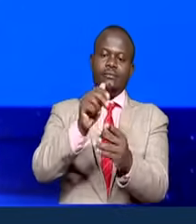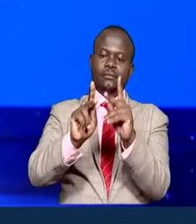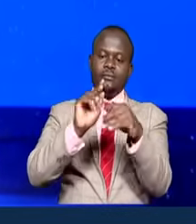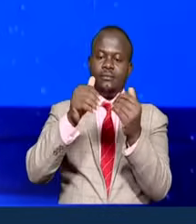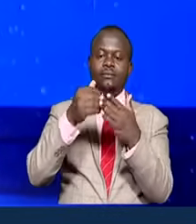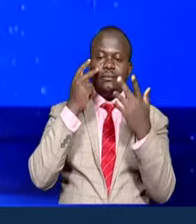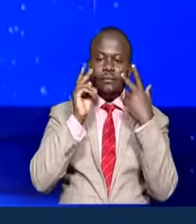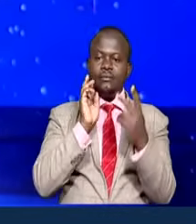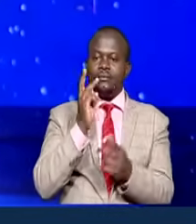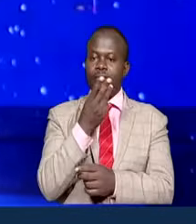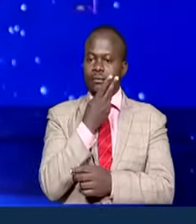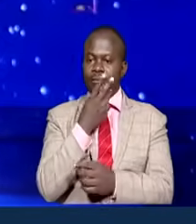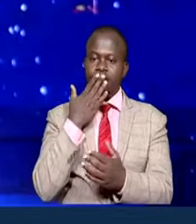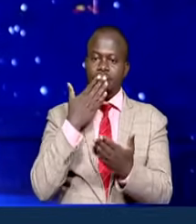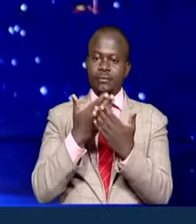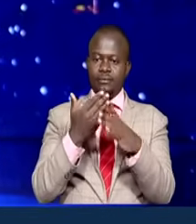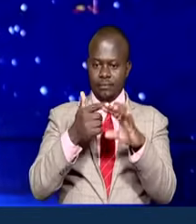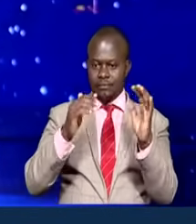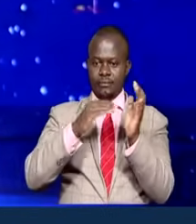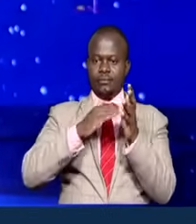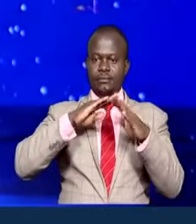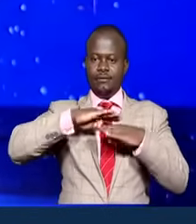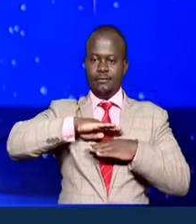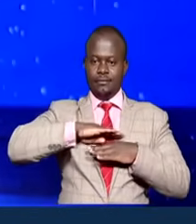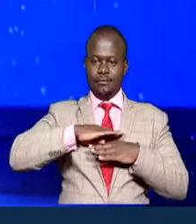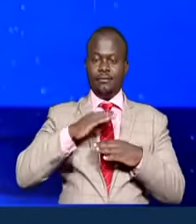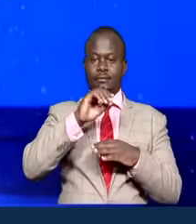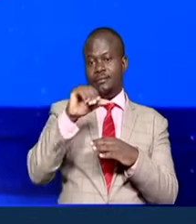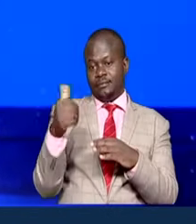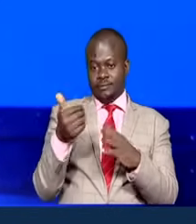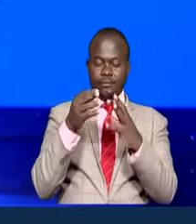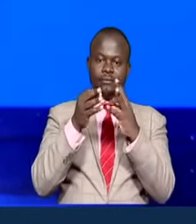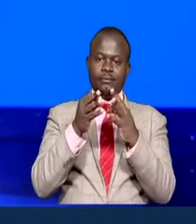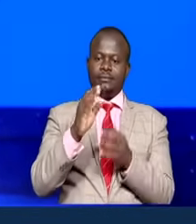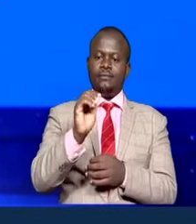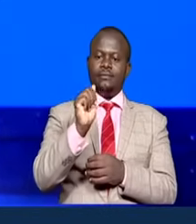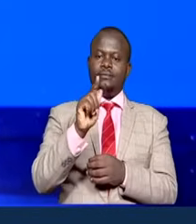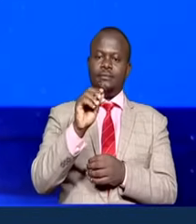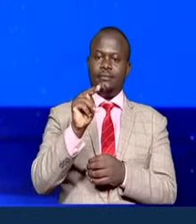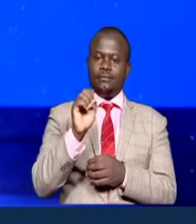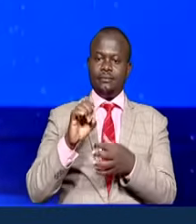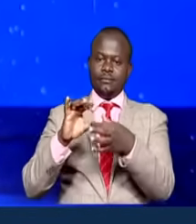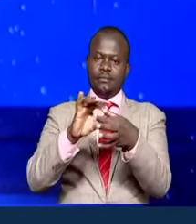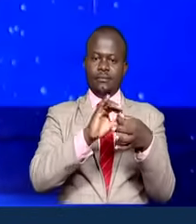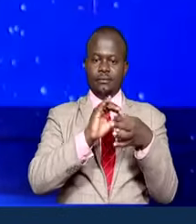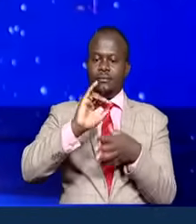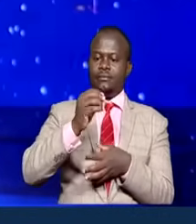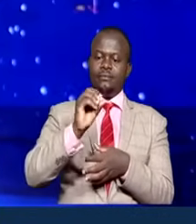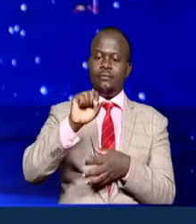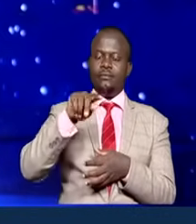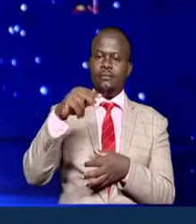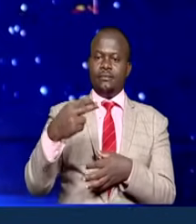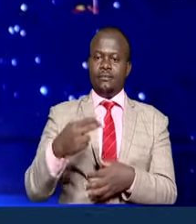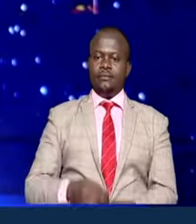kubona amazi meza kandi ahagije. Ibindi kuri inkuru na Karine Umutoni yafatanyije na Joseph